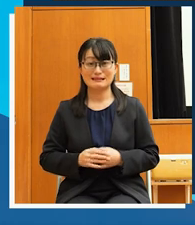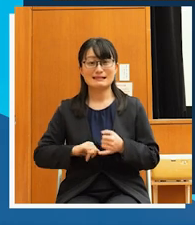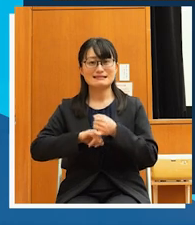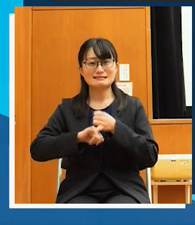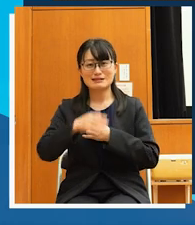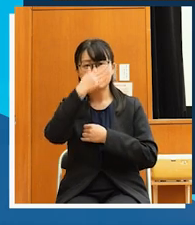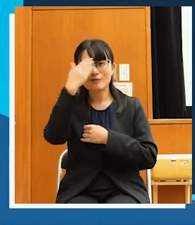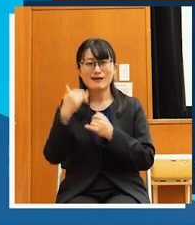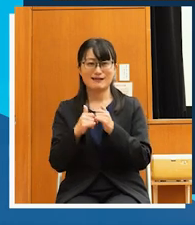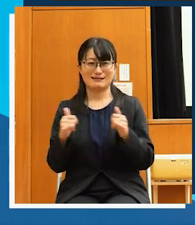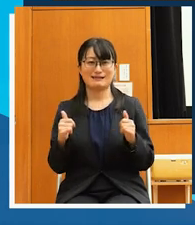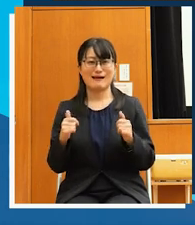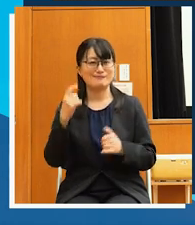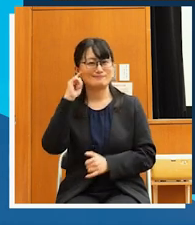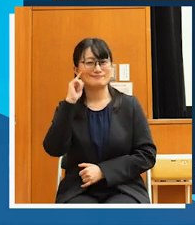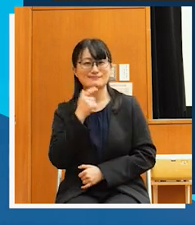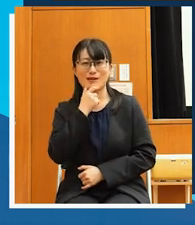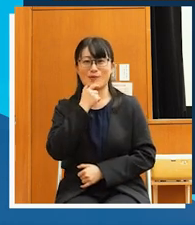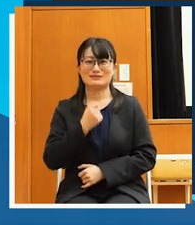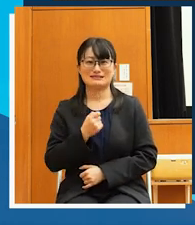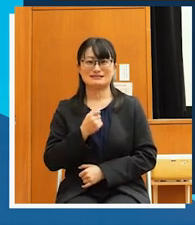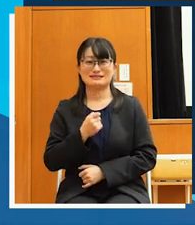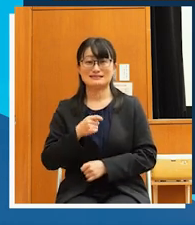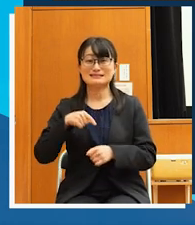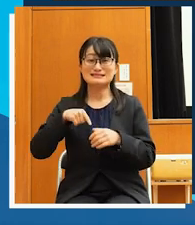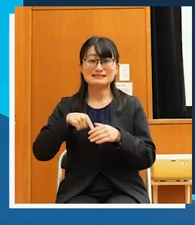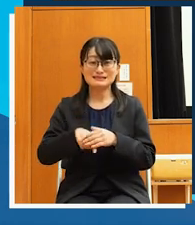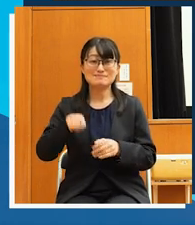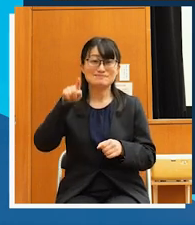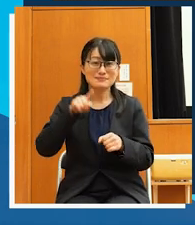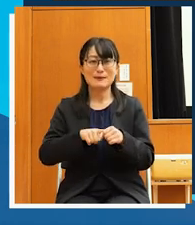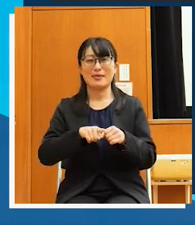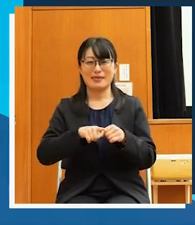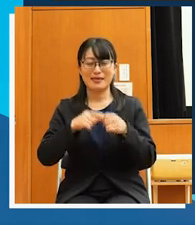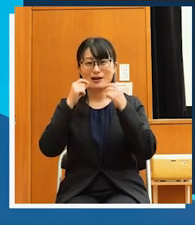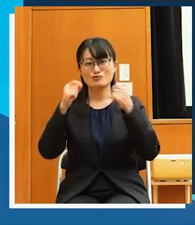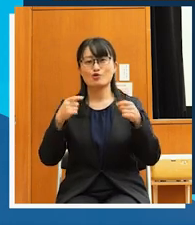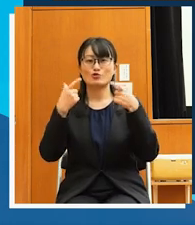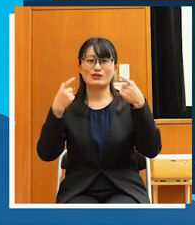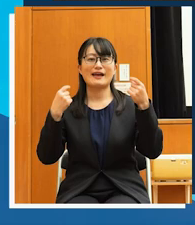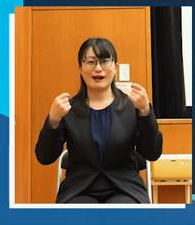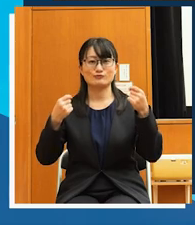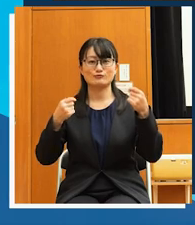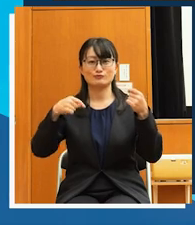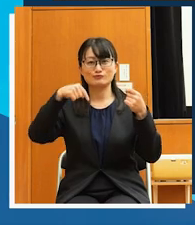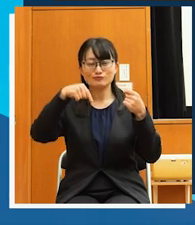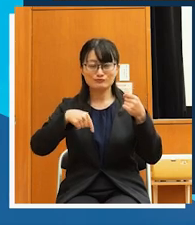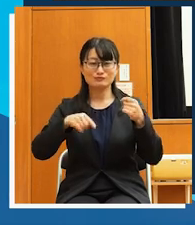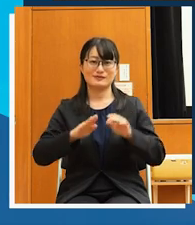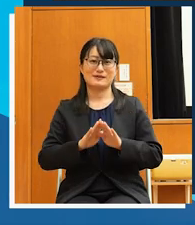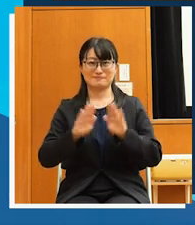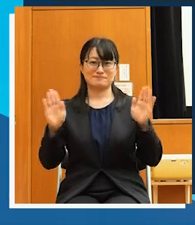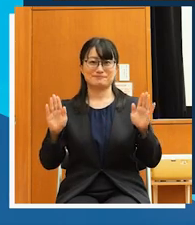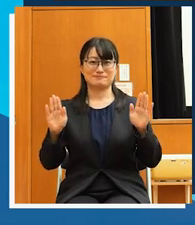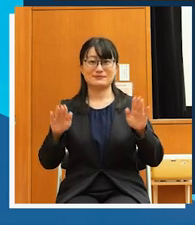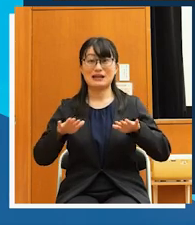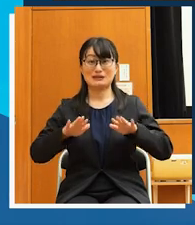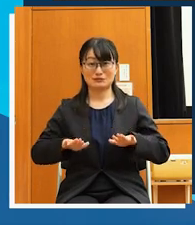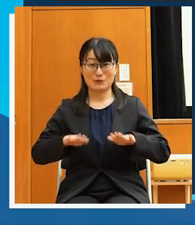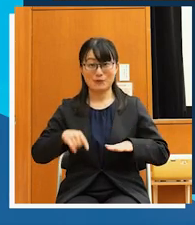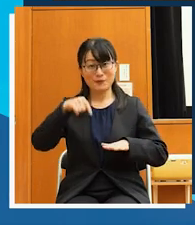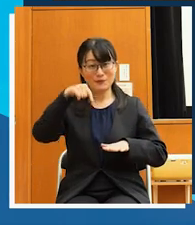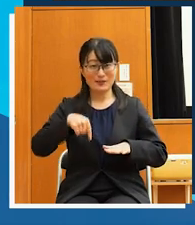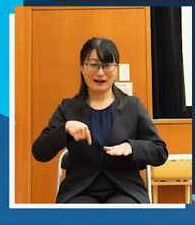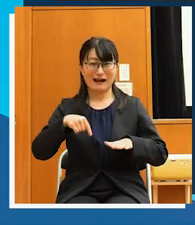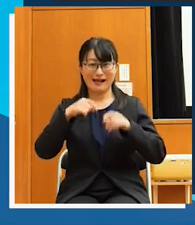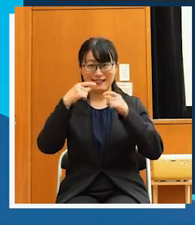いうことで今回はあこちら立国大学のご協力を得ましてえこちらの大学で今日キャンパスの中で開催を